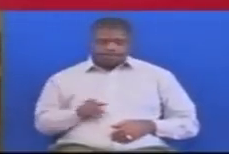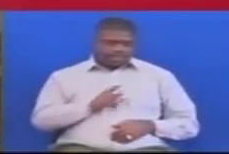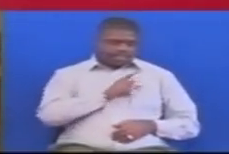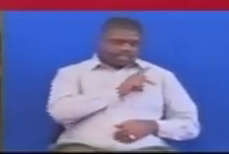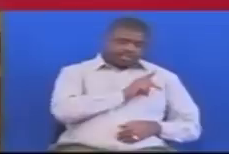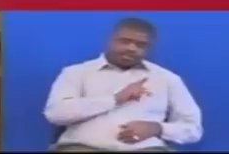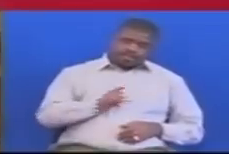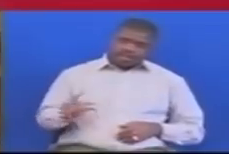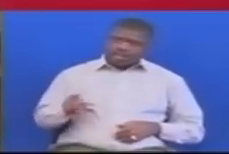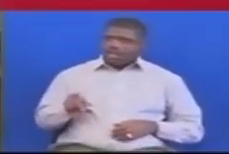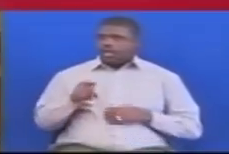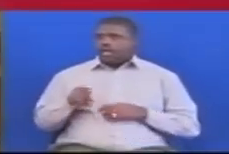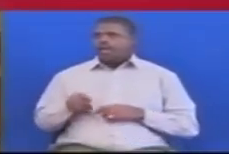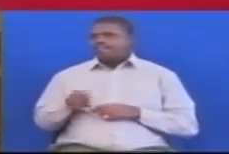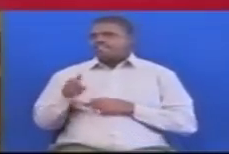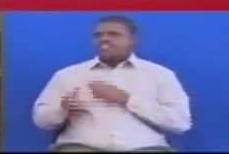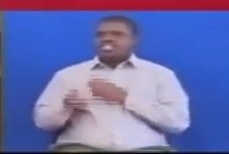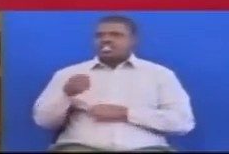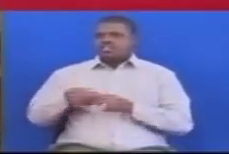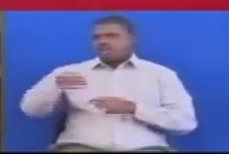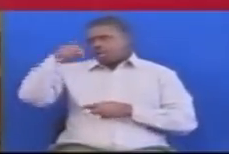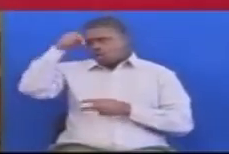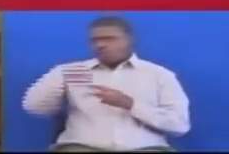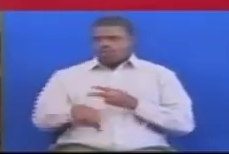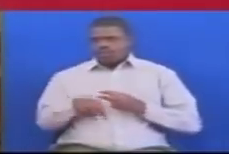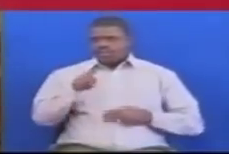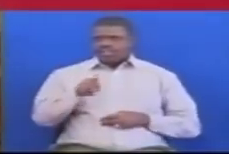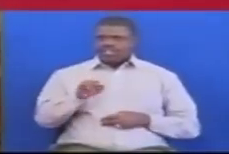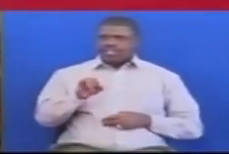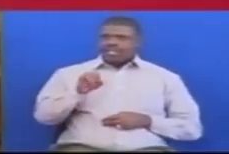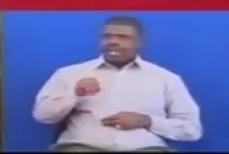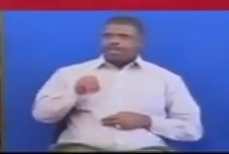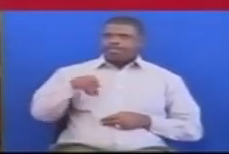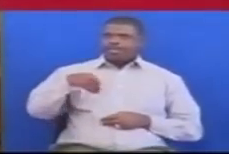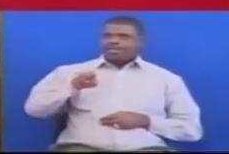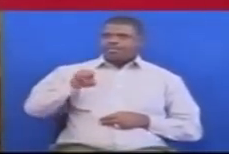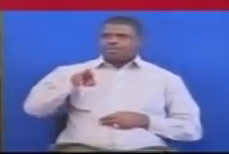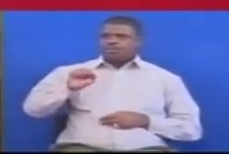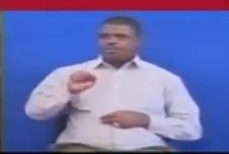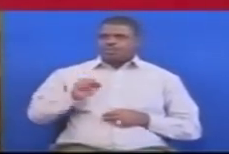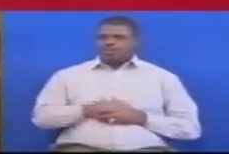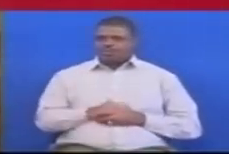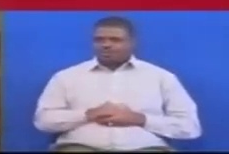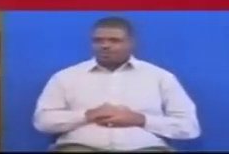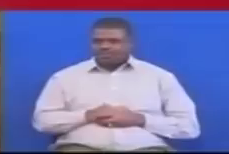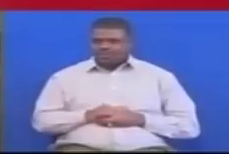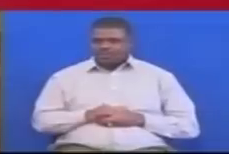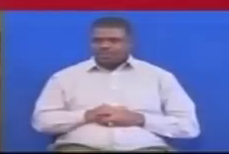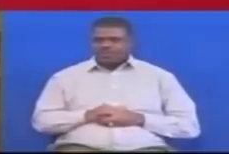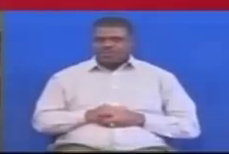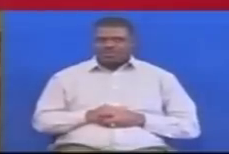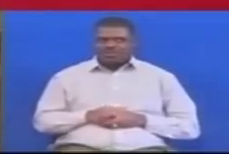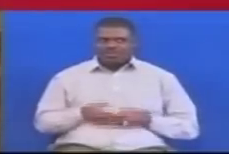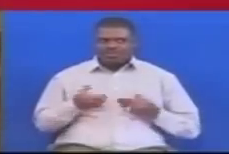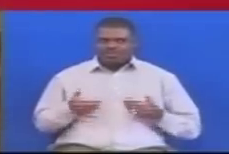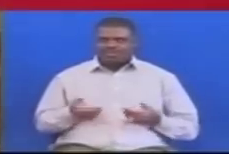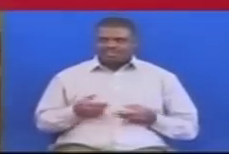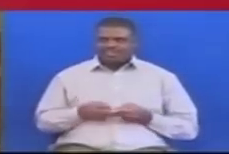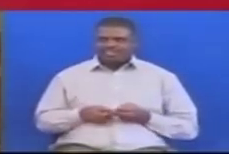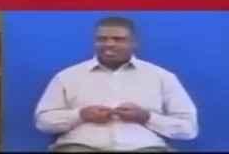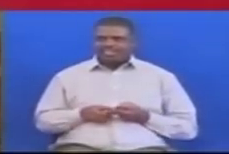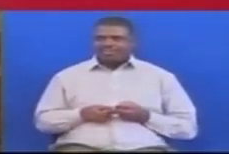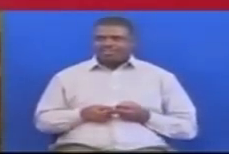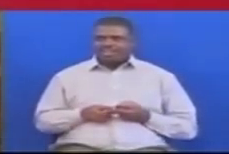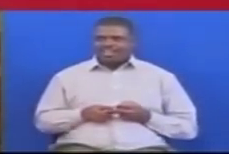na Bagamoyo. Mradi wa visima virefu vya Kimbiji na Mpera. Mheshimiwa mwenyekiti, serikali inaendelea kutekeleza mradi wa maji wa